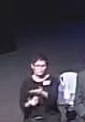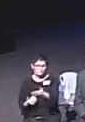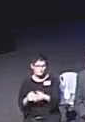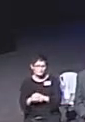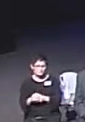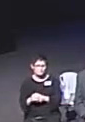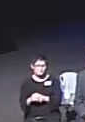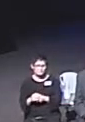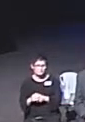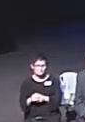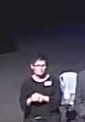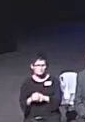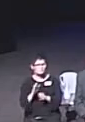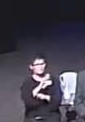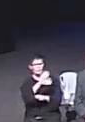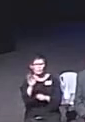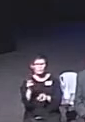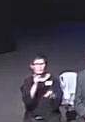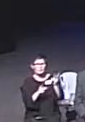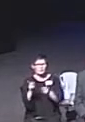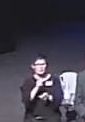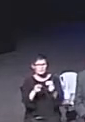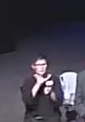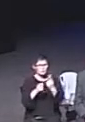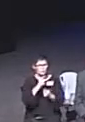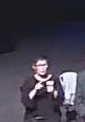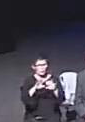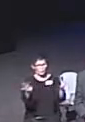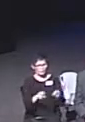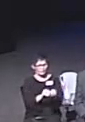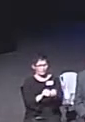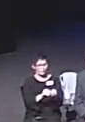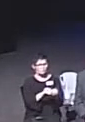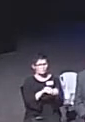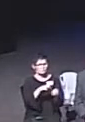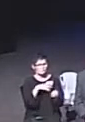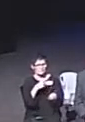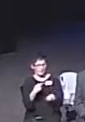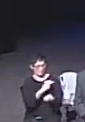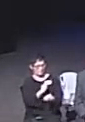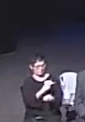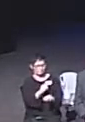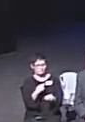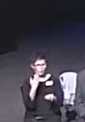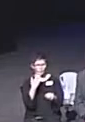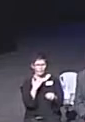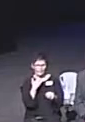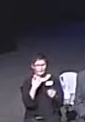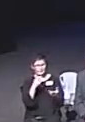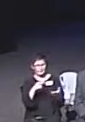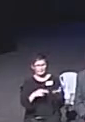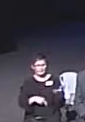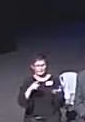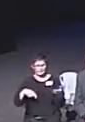Mutta niiden teidän keskustelujen yhteenvedot meillä on täällä Pekan kanssa, ja meidän pitäisi lukea ne ääneen